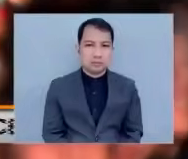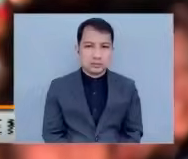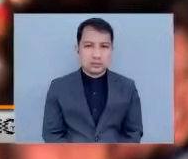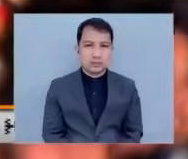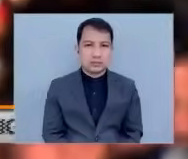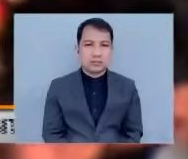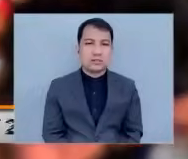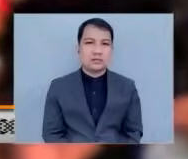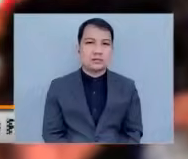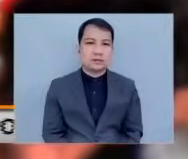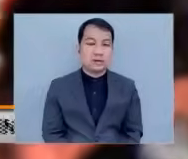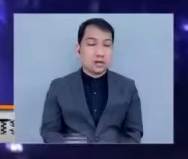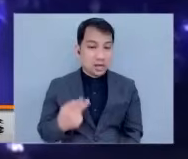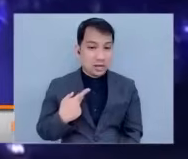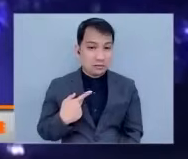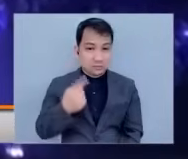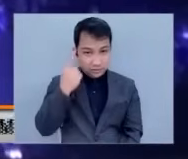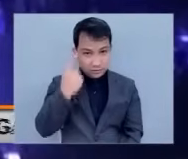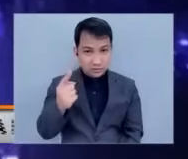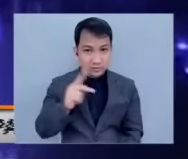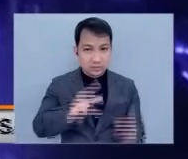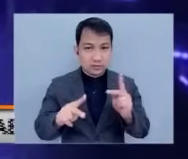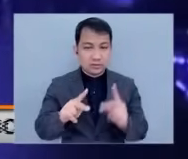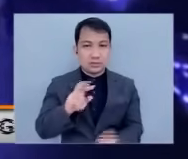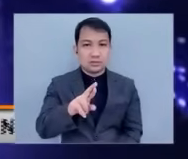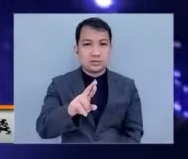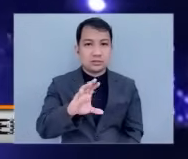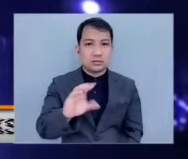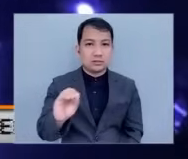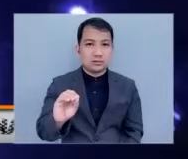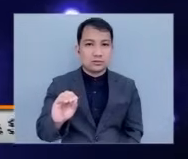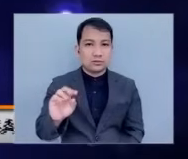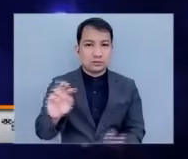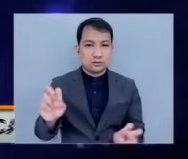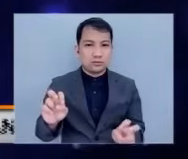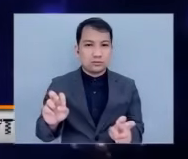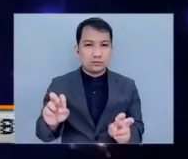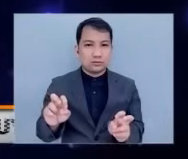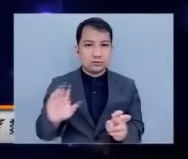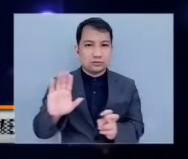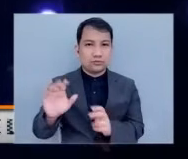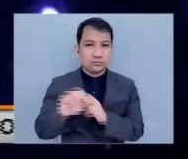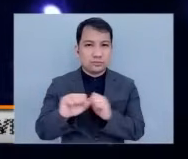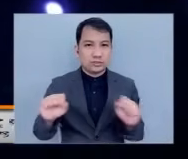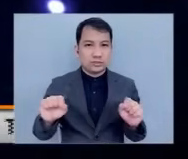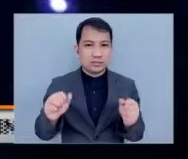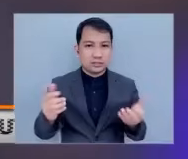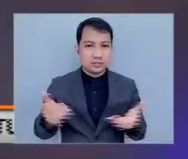May solo performance din si Rico Blanco ng You'll Be Safe Here.